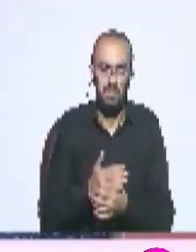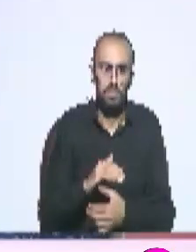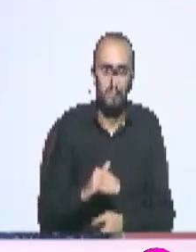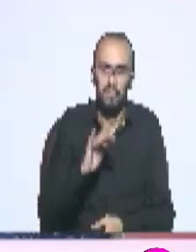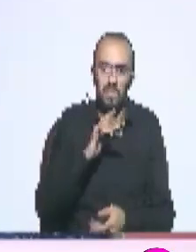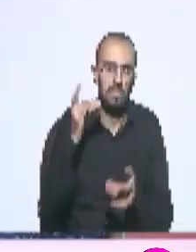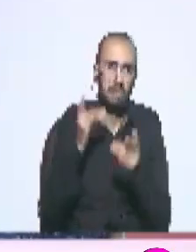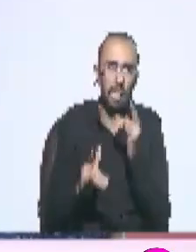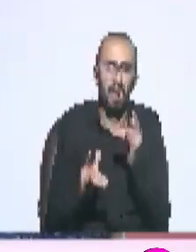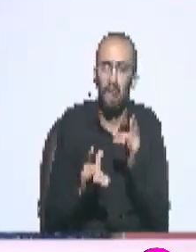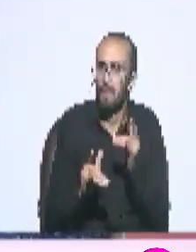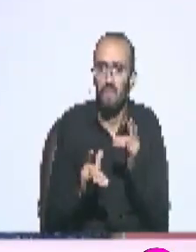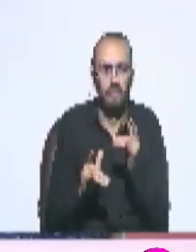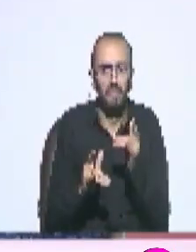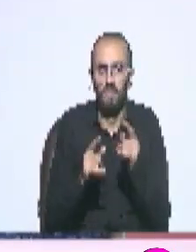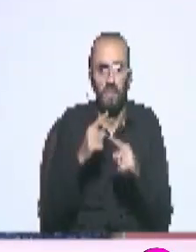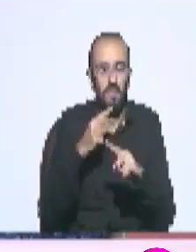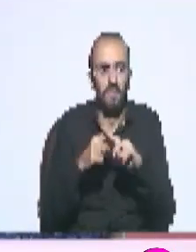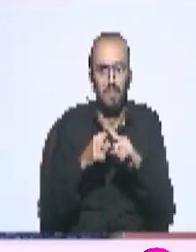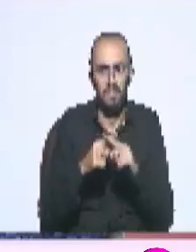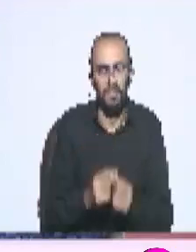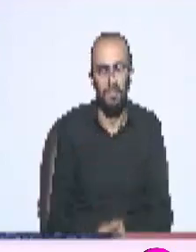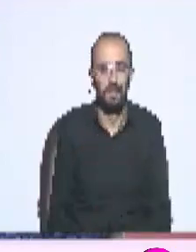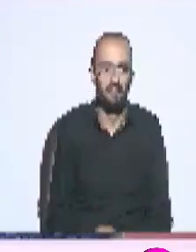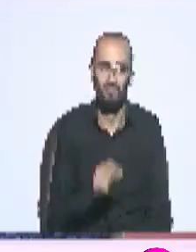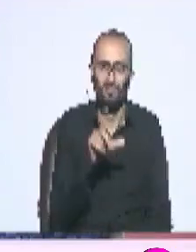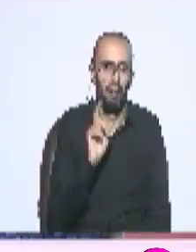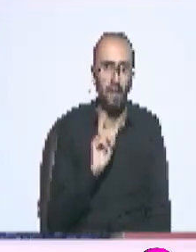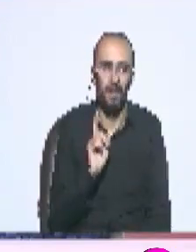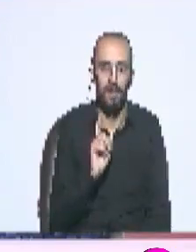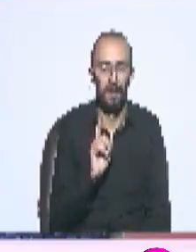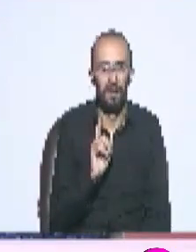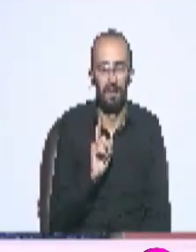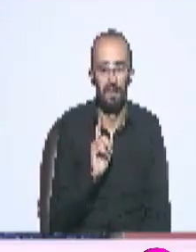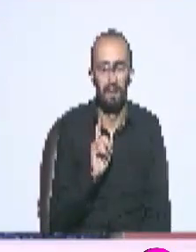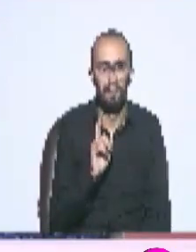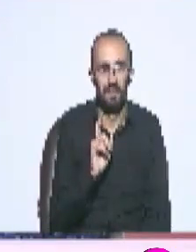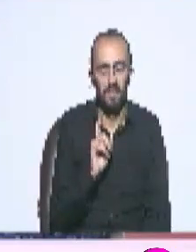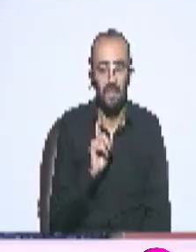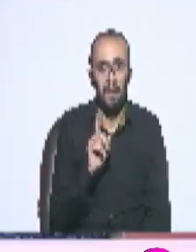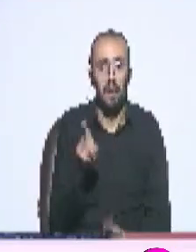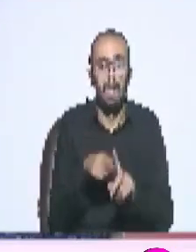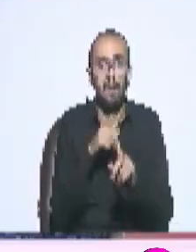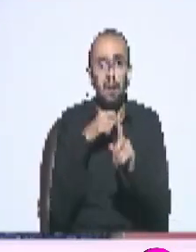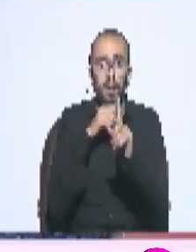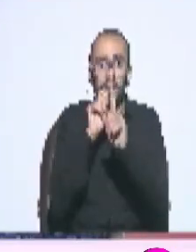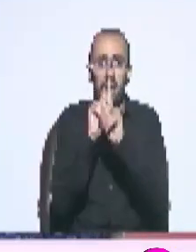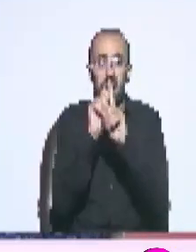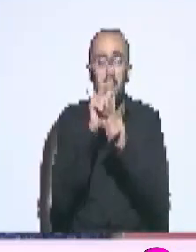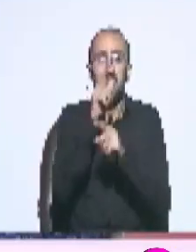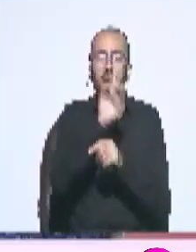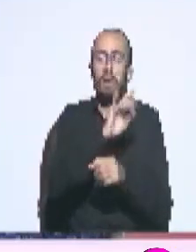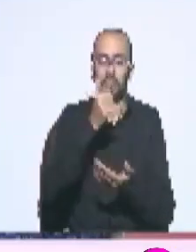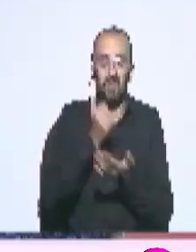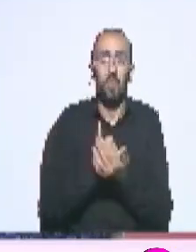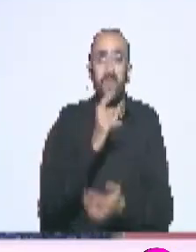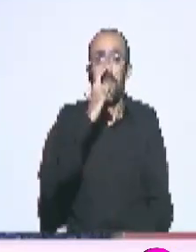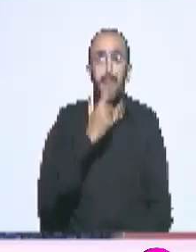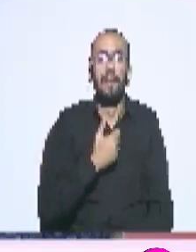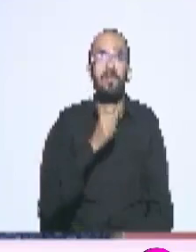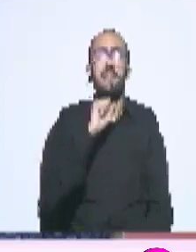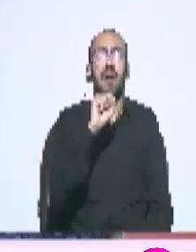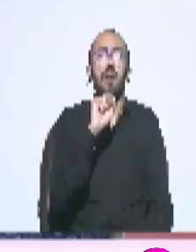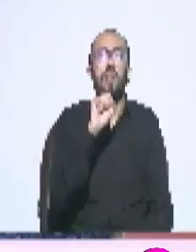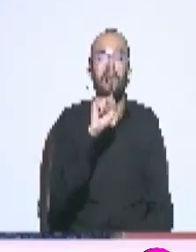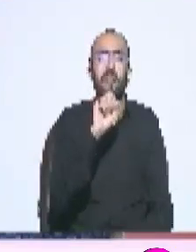وهيفضل معايا المعلومه ديت مش صحيحه اول حاجه بنعلم لهم وبنصح افكارهم فيها انت دلوقتي بقيت مسؤول عن نفسك